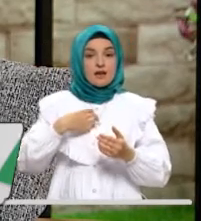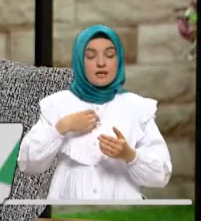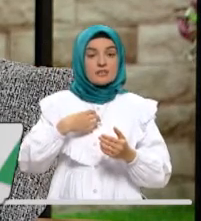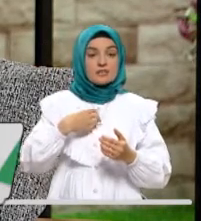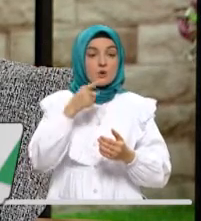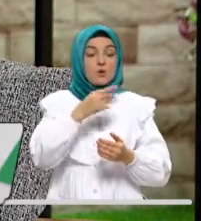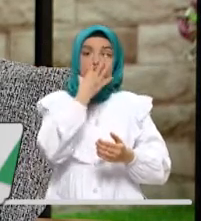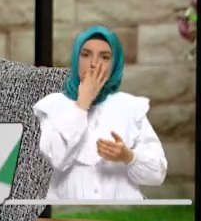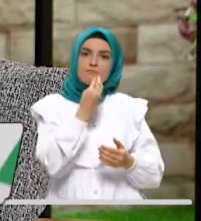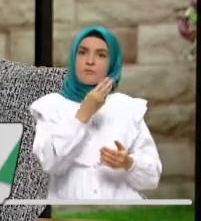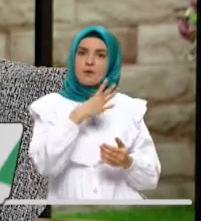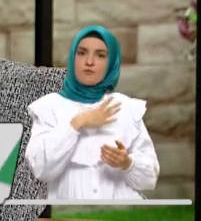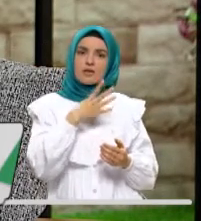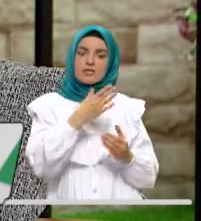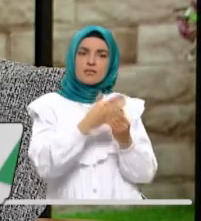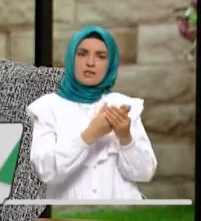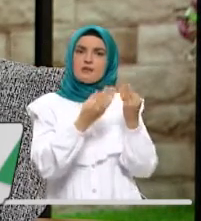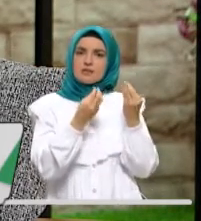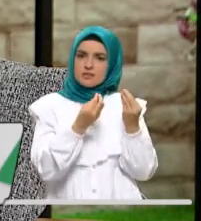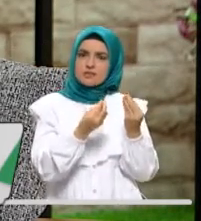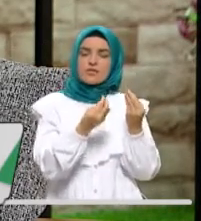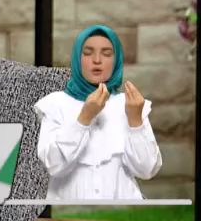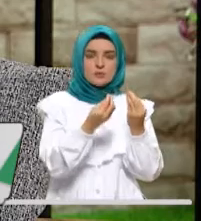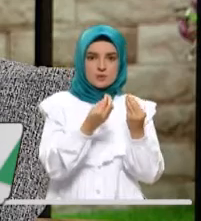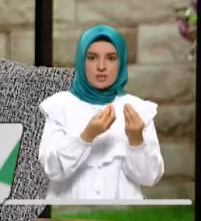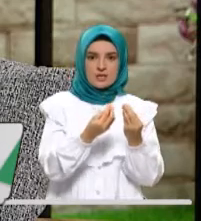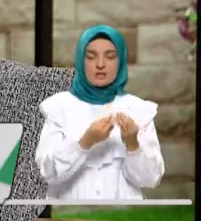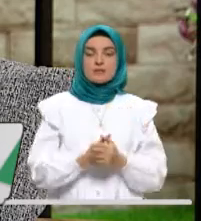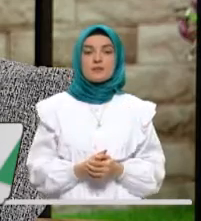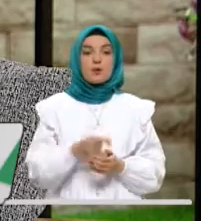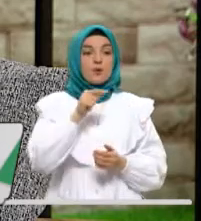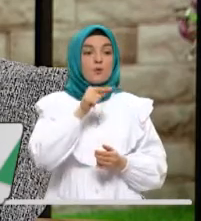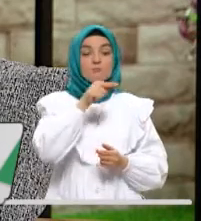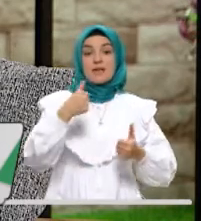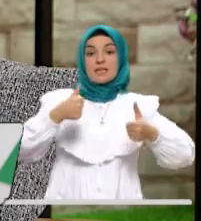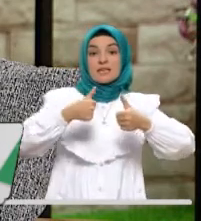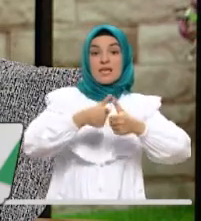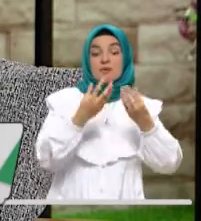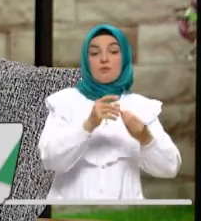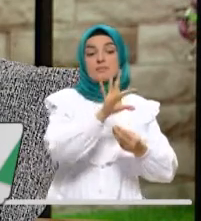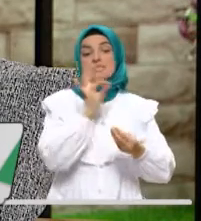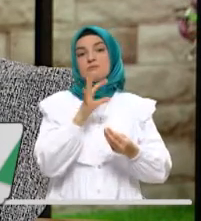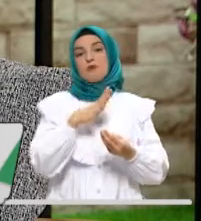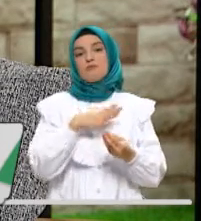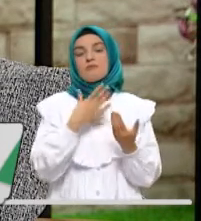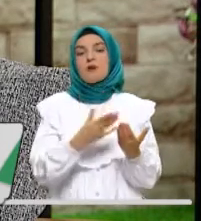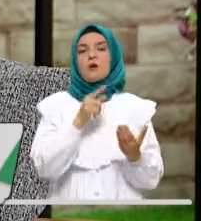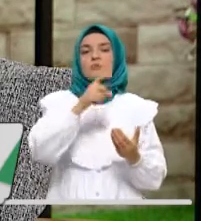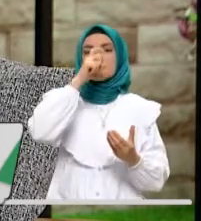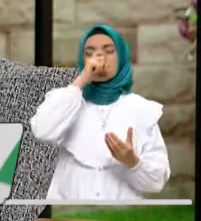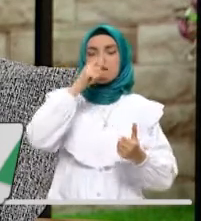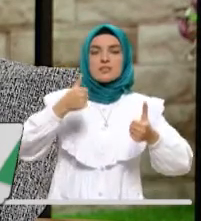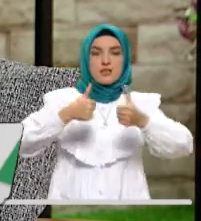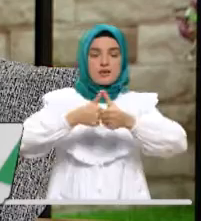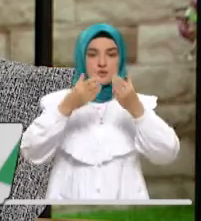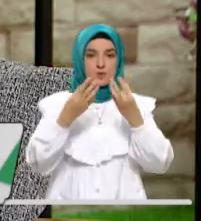girmeyi başarırsa, derslerinde iyiyse, güzelse, güzel hasletleri varsa oğluna eş olarak seçilir. Ve o zaman padişah eşi olur